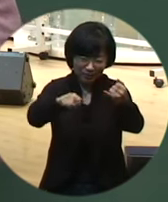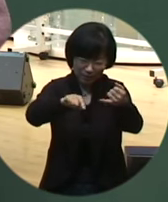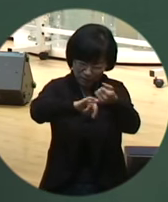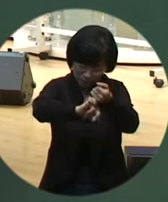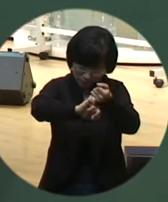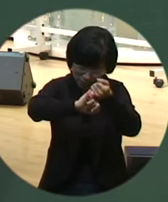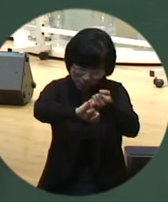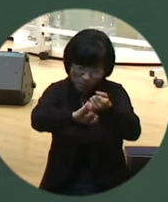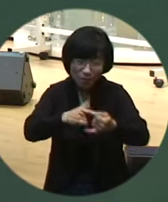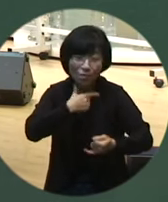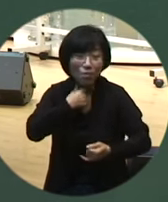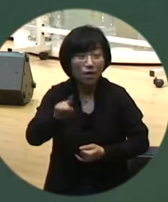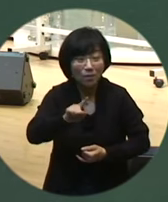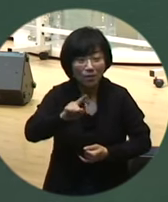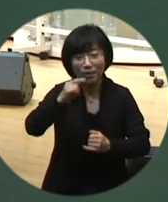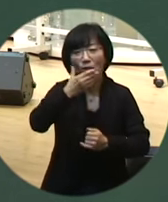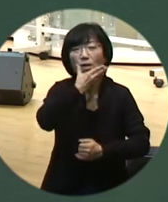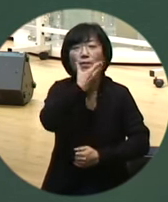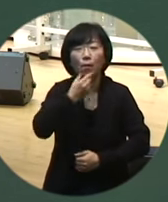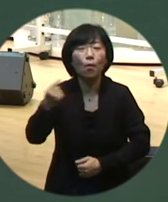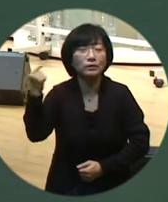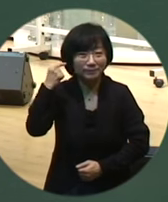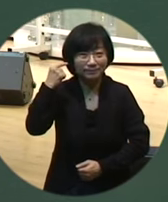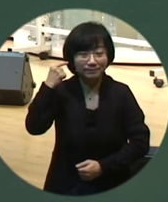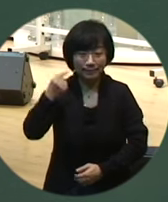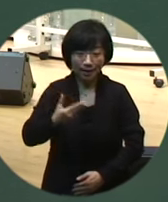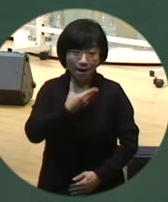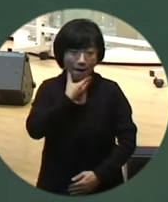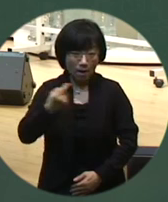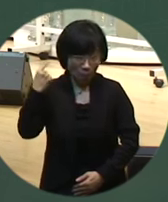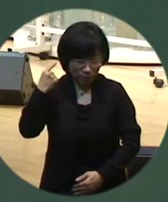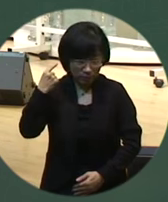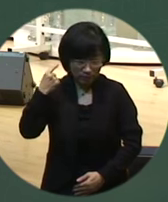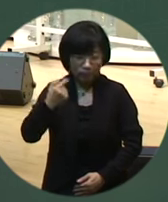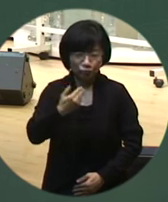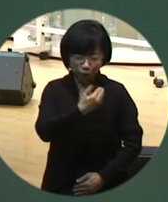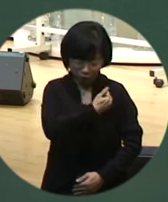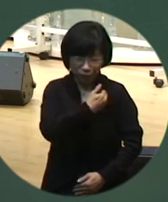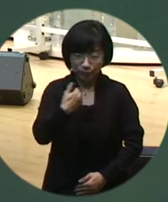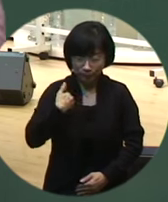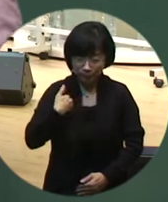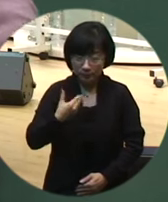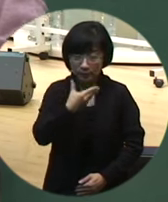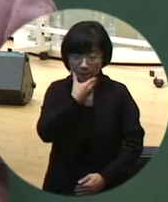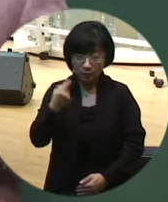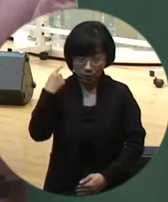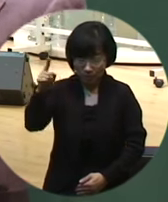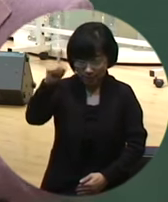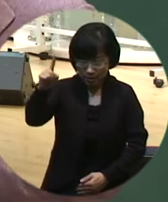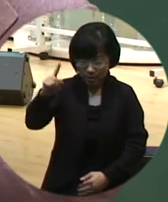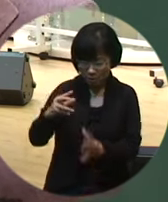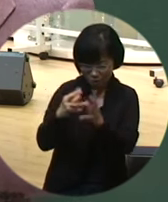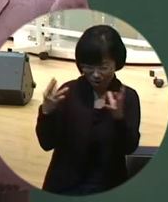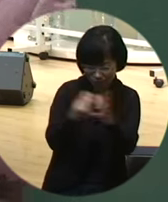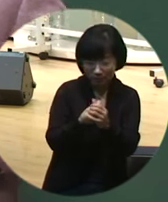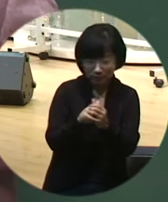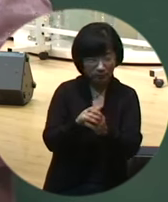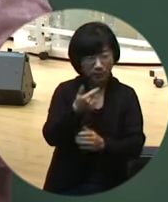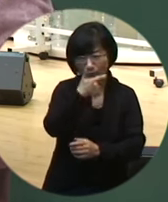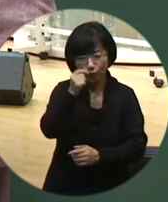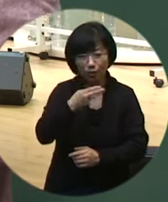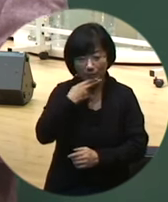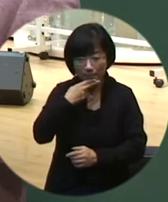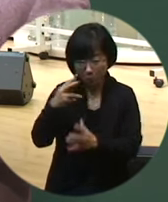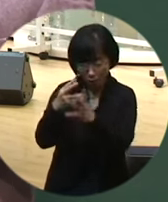to receive the gospel. 이 복음으로 만족하고 복음으로 충분한 겁니다. It's to be content with the gospel, to be